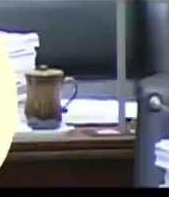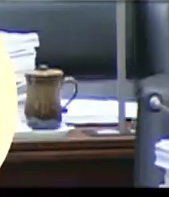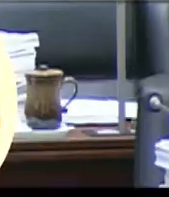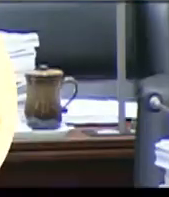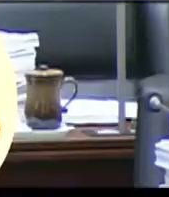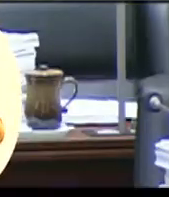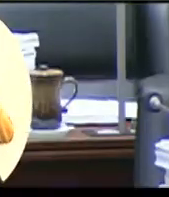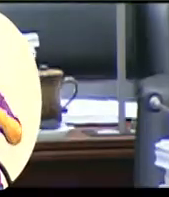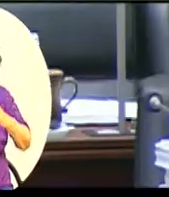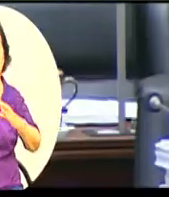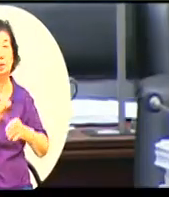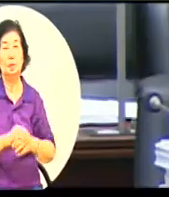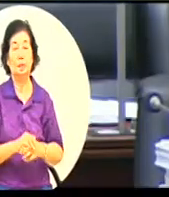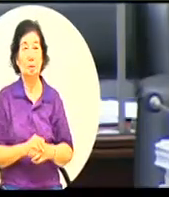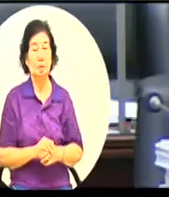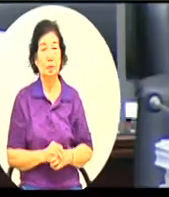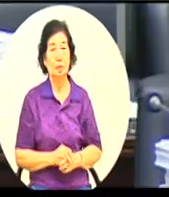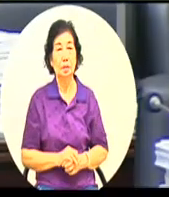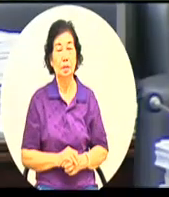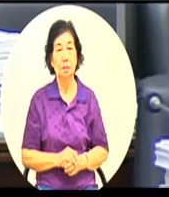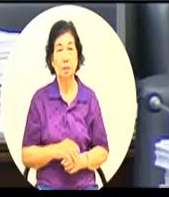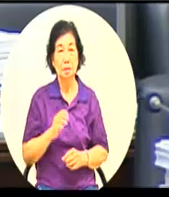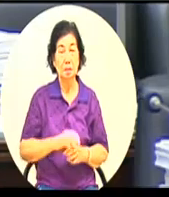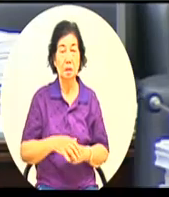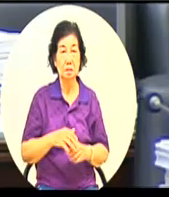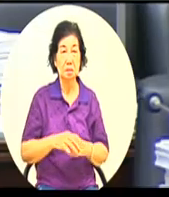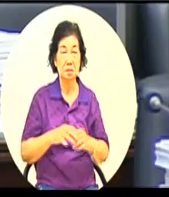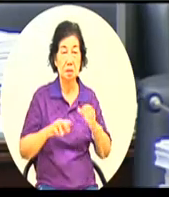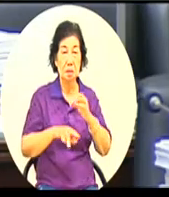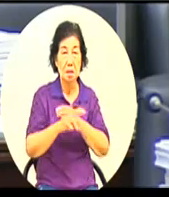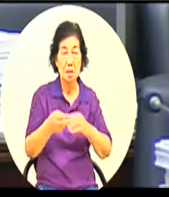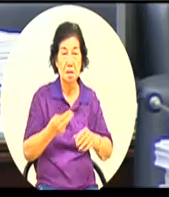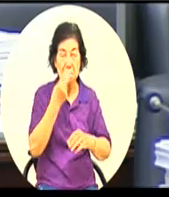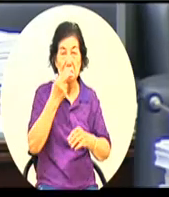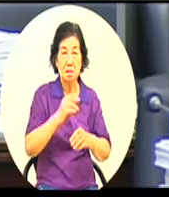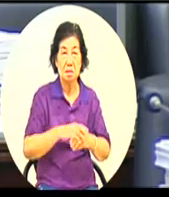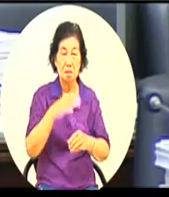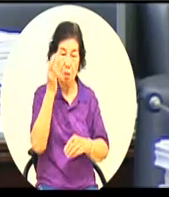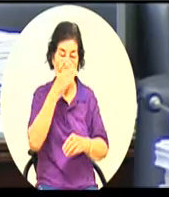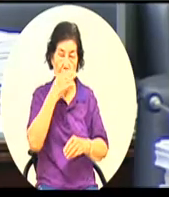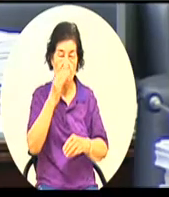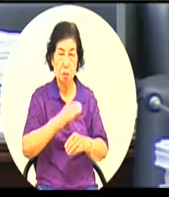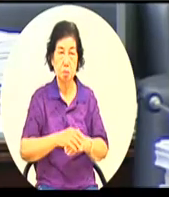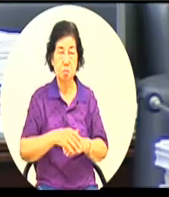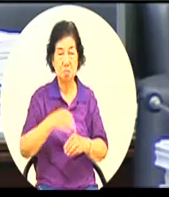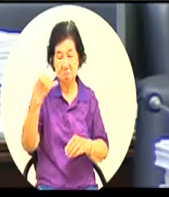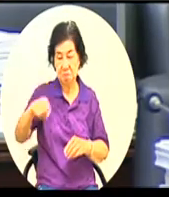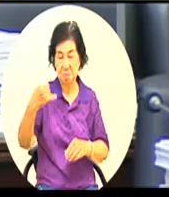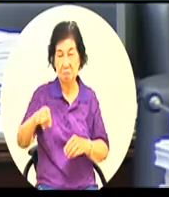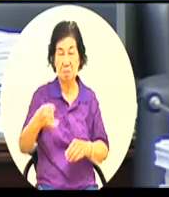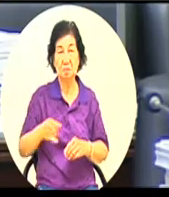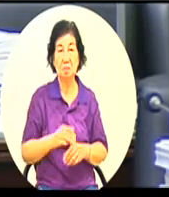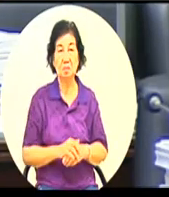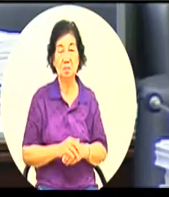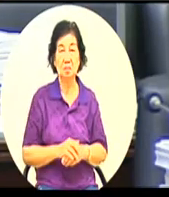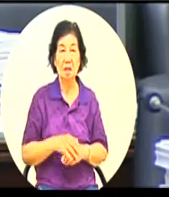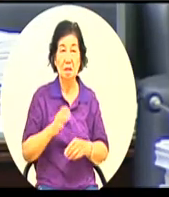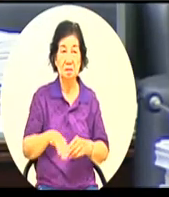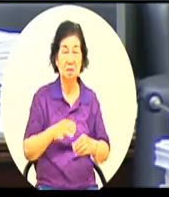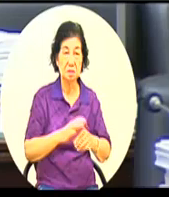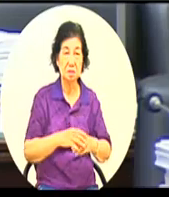市，诶，空气污染有歹无啊？你当要辉和家